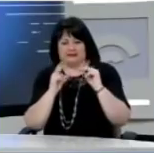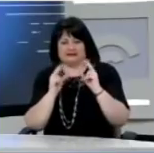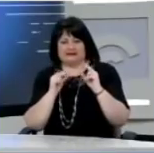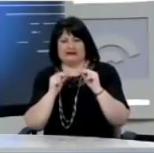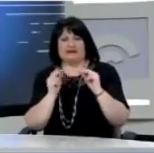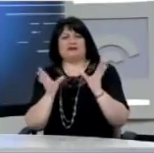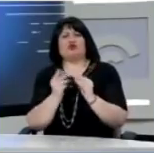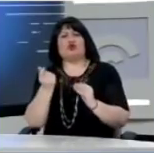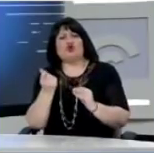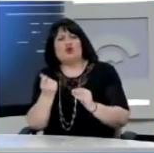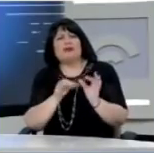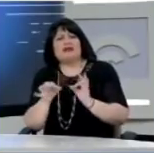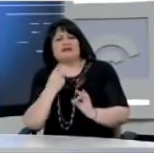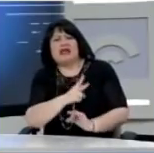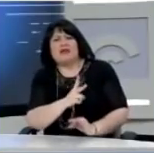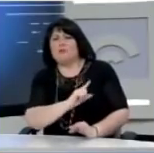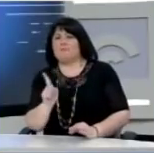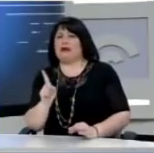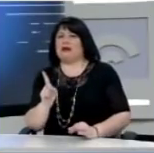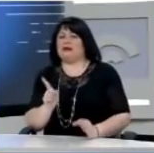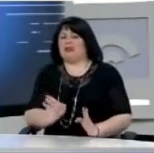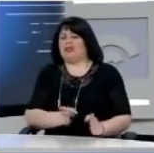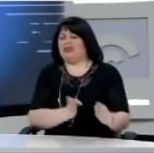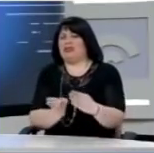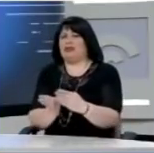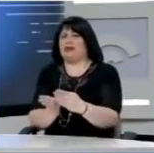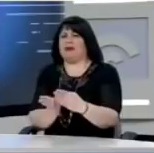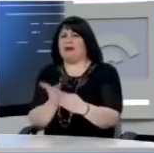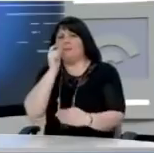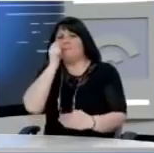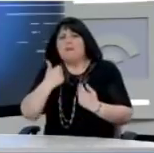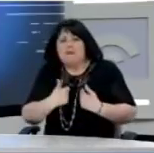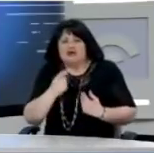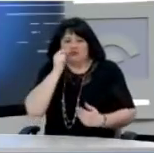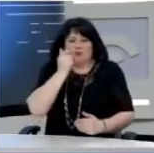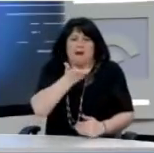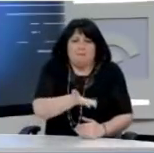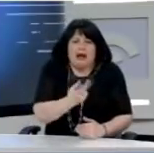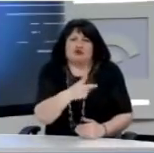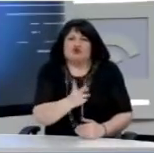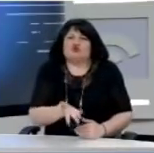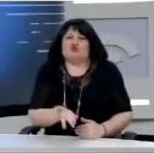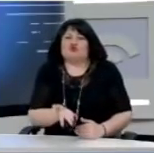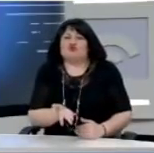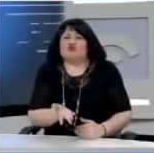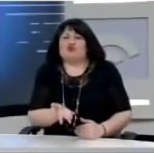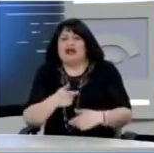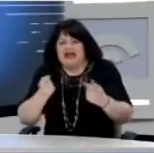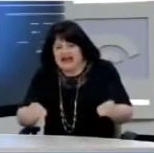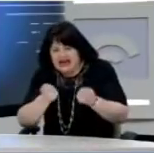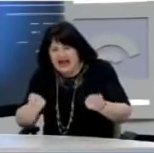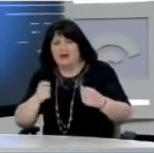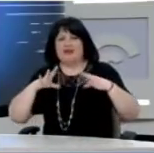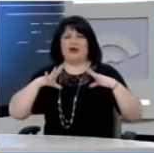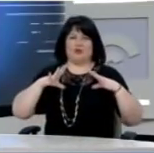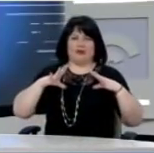για την οικονομία και το σχέδιό σας, να συζητάμε για τους πατεράδες μας και να συζητάμε για το αν κάναμε και πού κάναμε